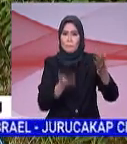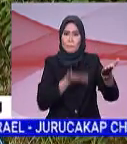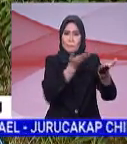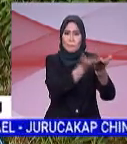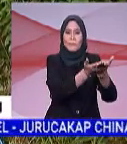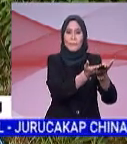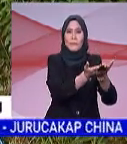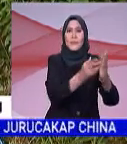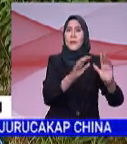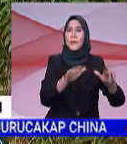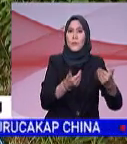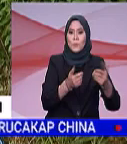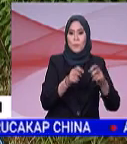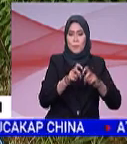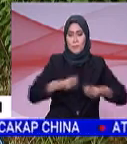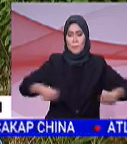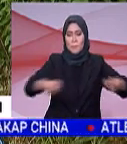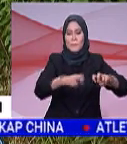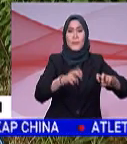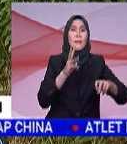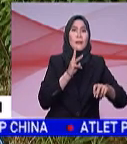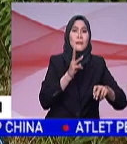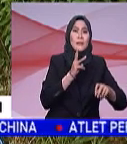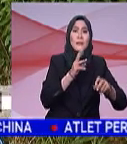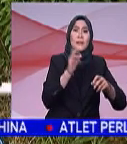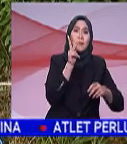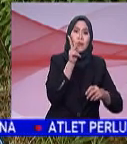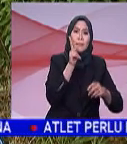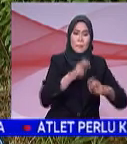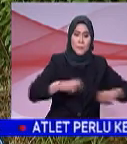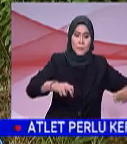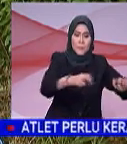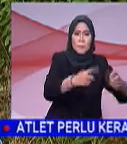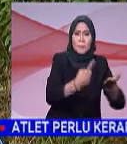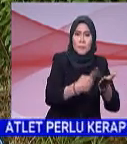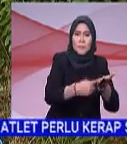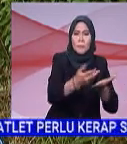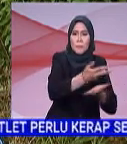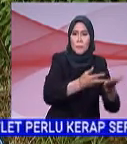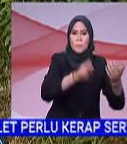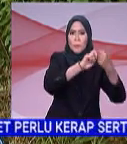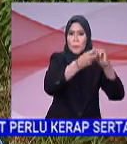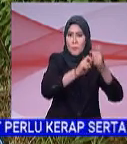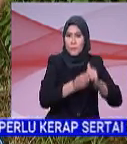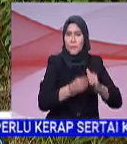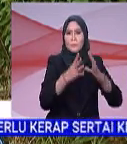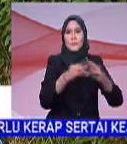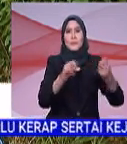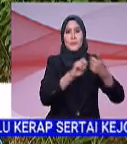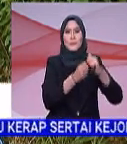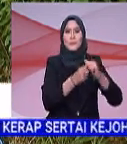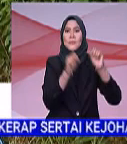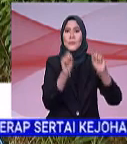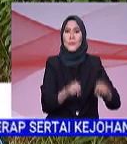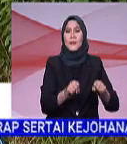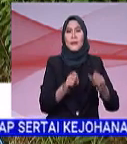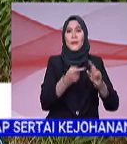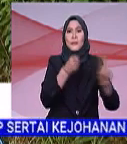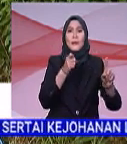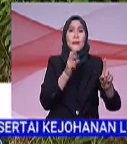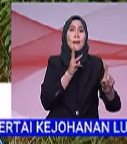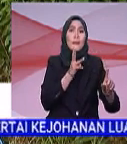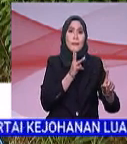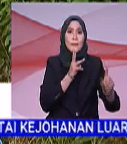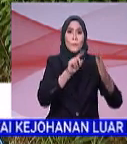mana kita bersama denganmu lembaga Sumba air dan gede-gede akan mulai menukai isu ini supaya kita dapat pastikan sumber